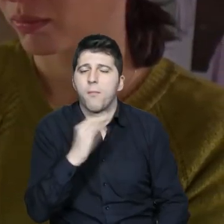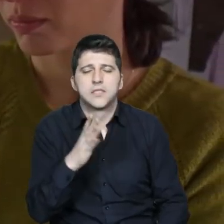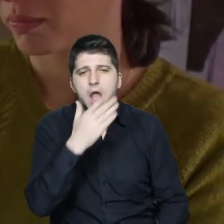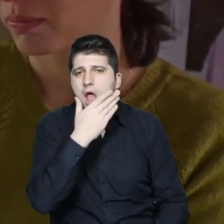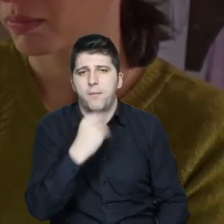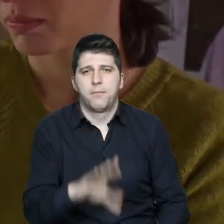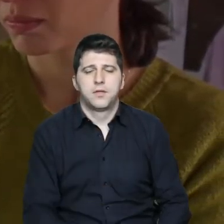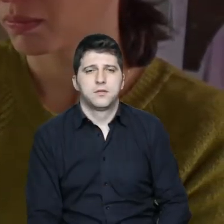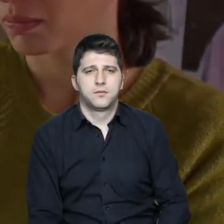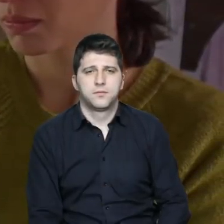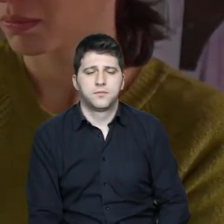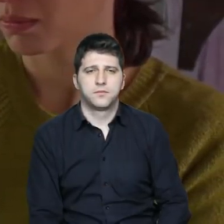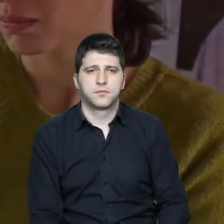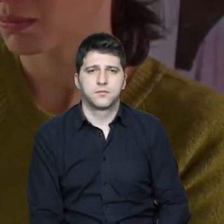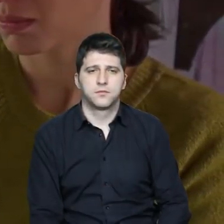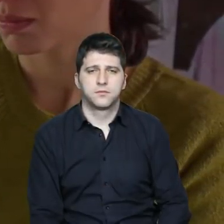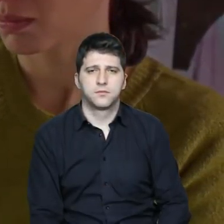ayıptır.